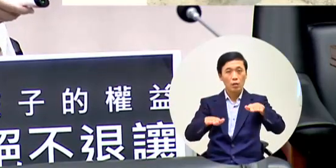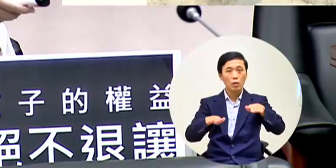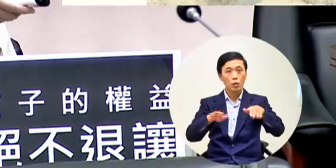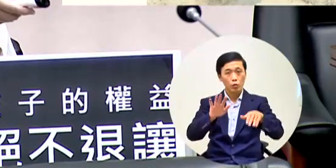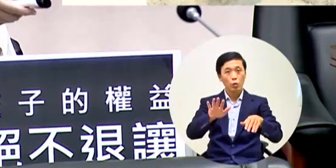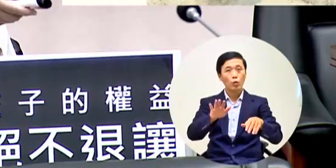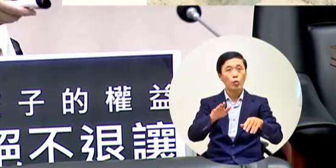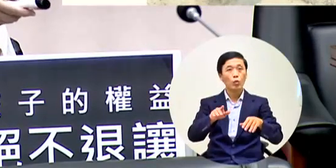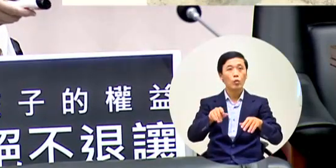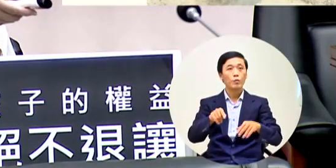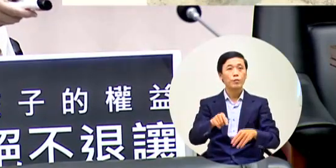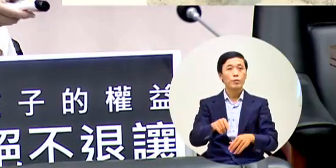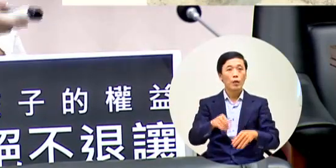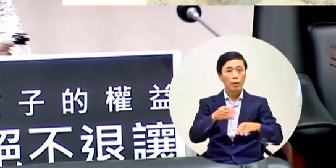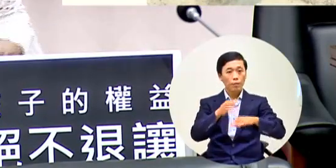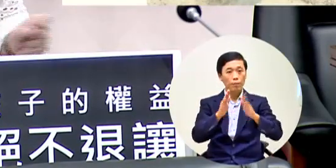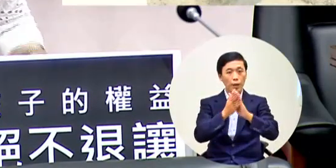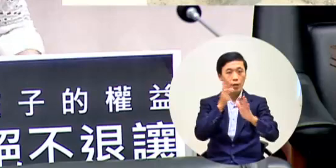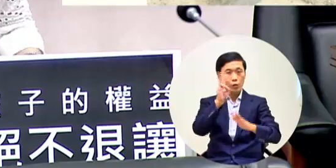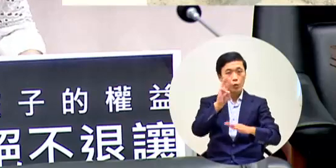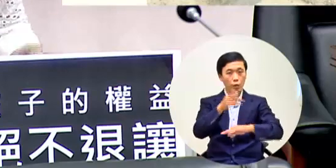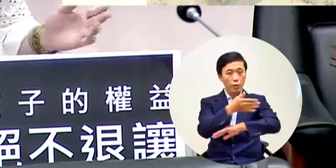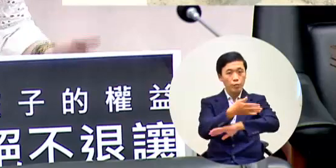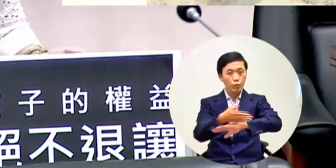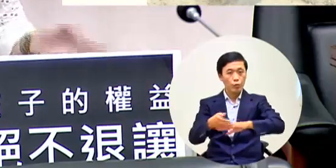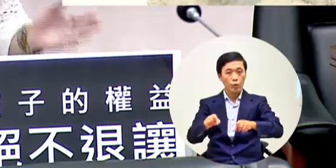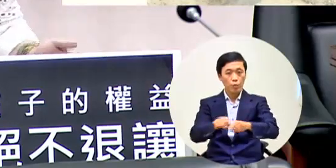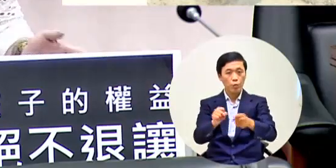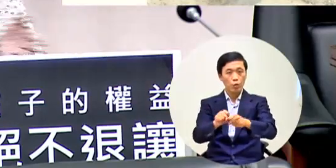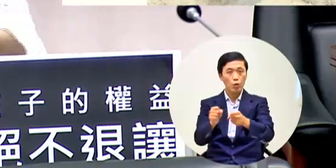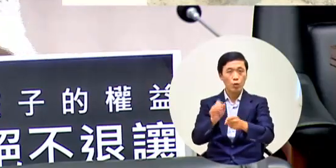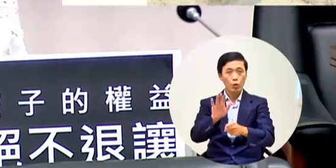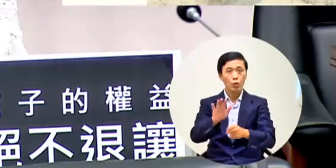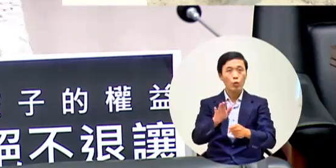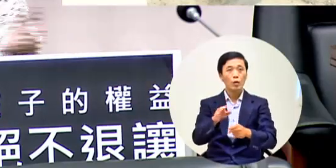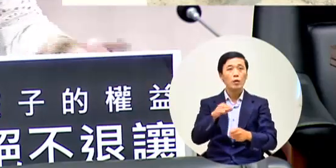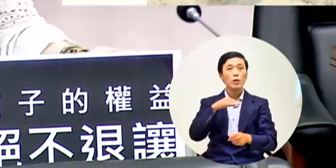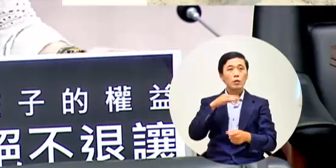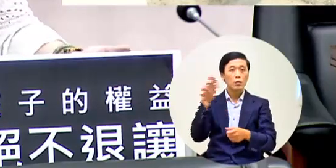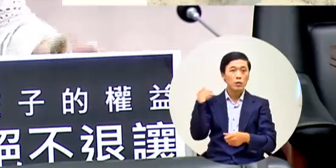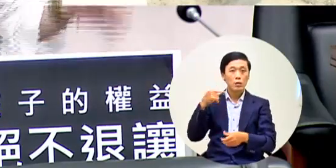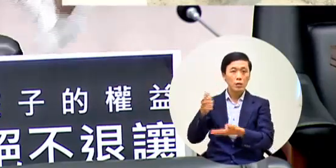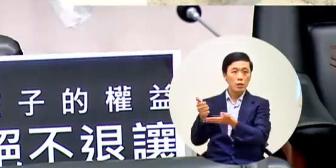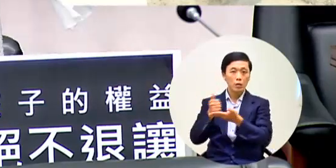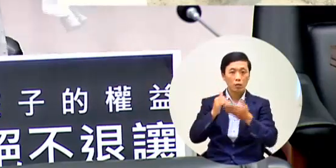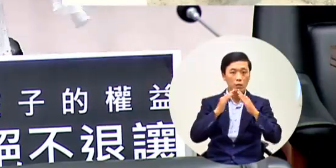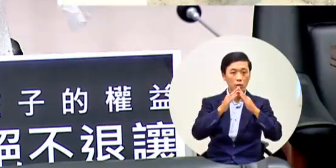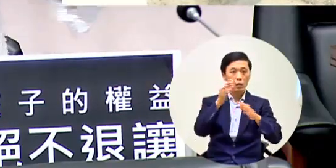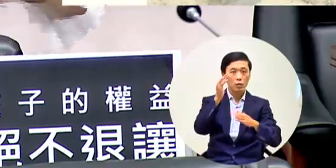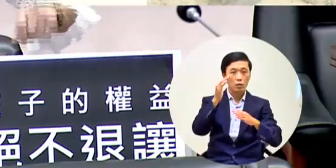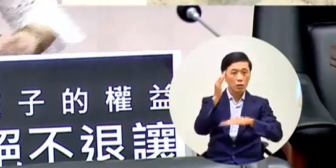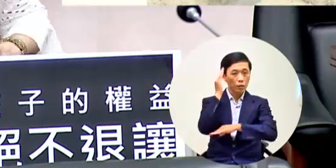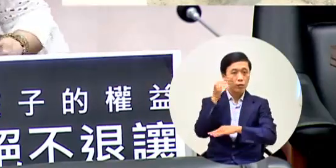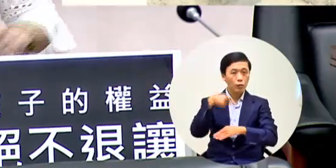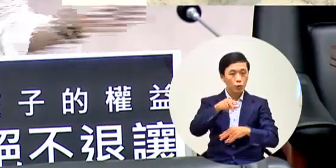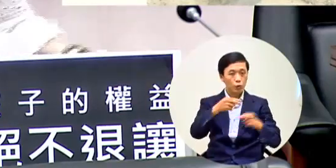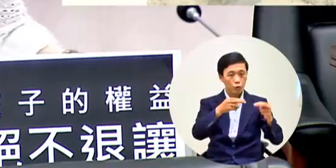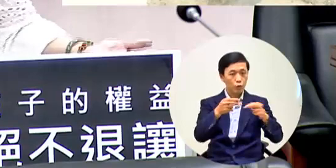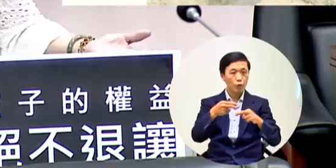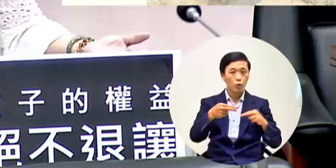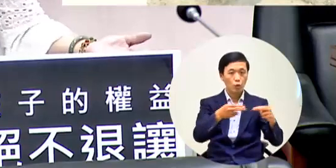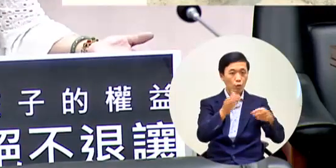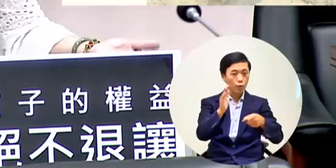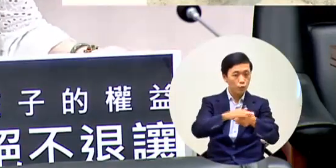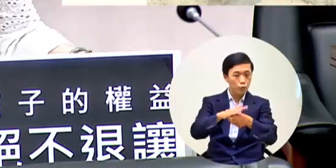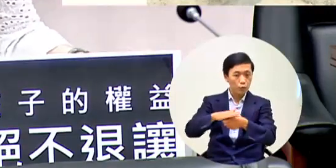水那个排水的系统又破洞，那曾经也请了我们市政府来处理，有用修补的方式，但